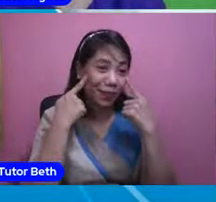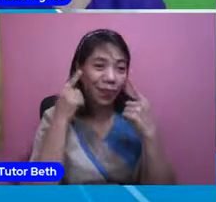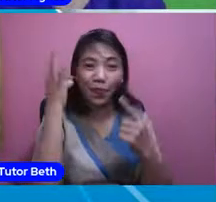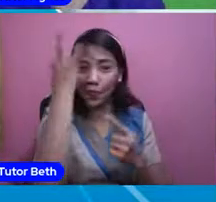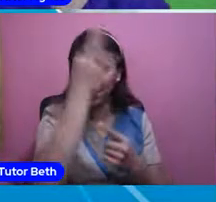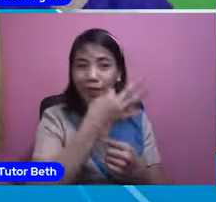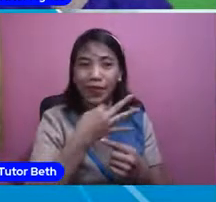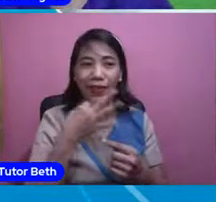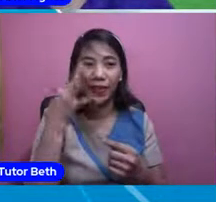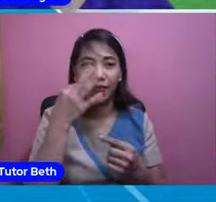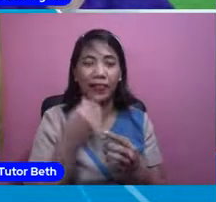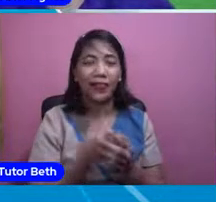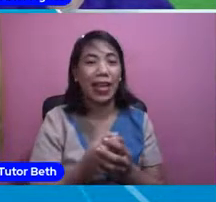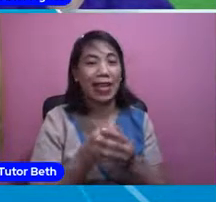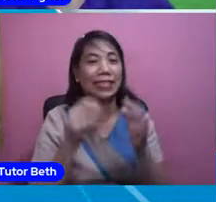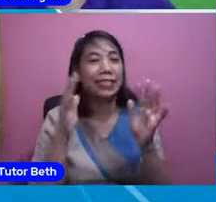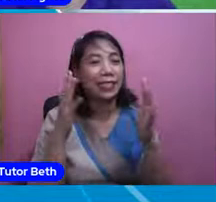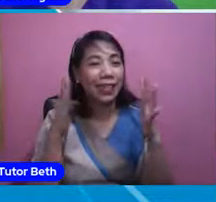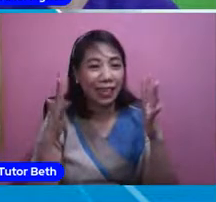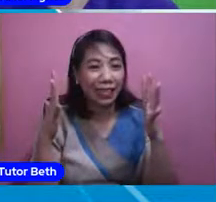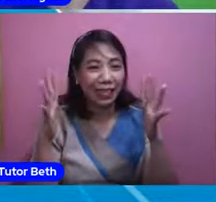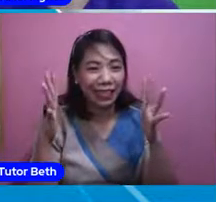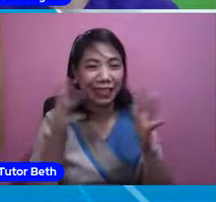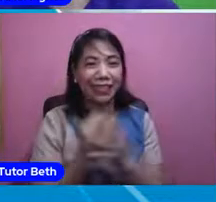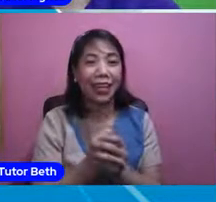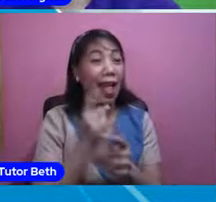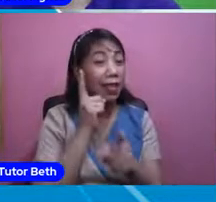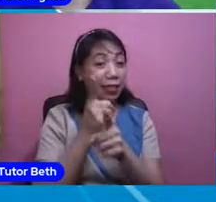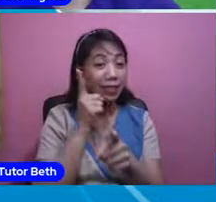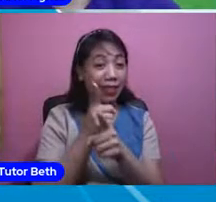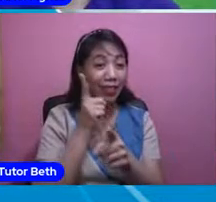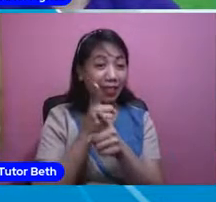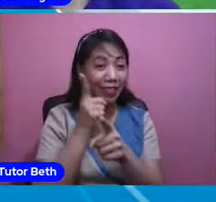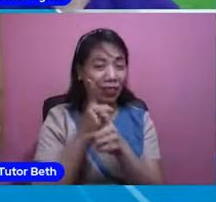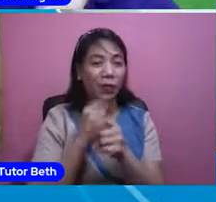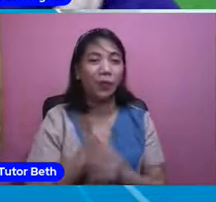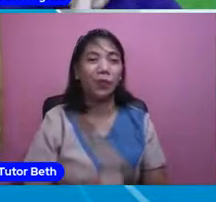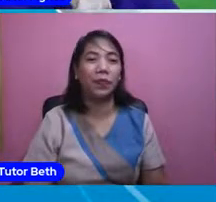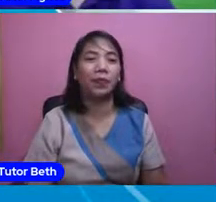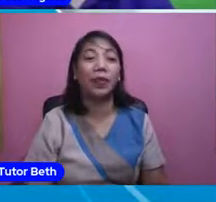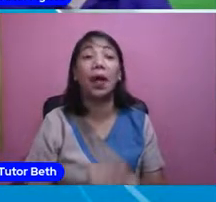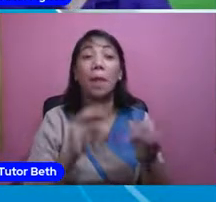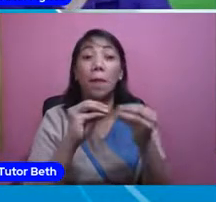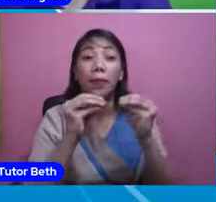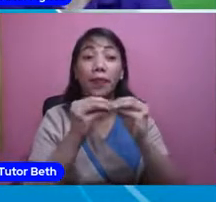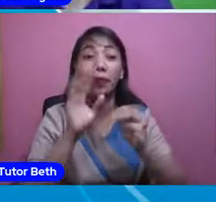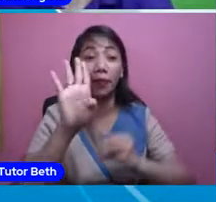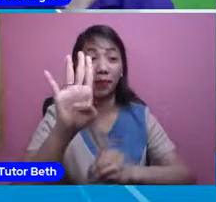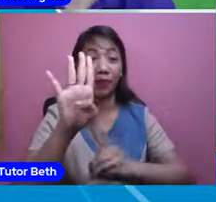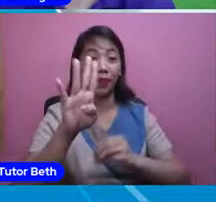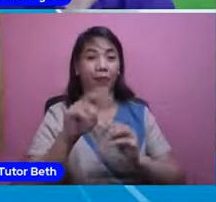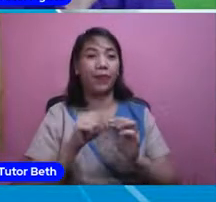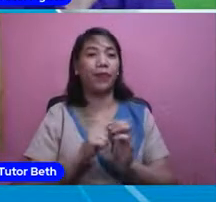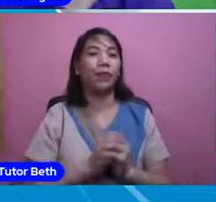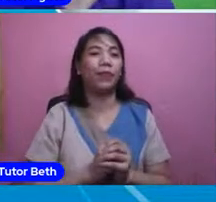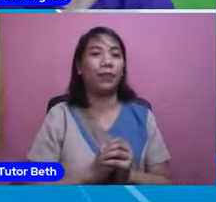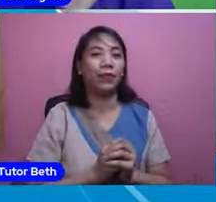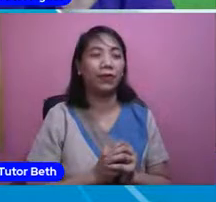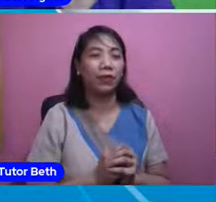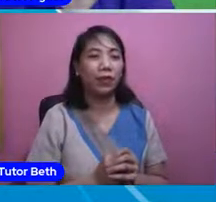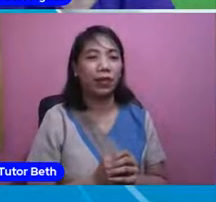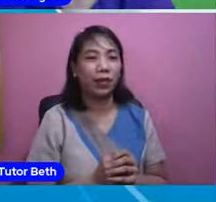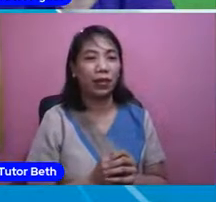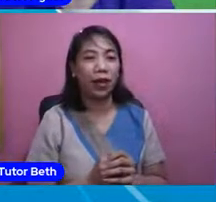Tama, ang gagaling naman. Si Ma'am Gretchen, masaya. Okay, number four. Yan. O